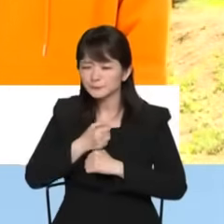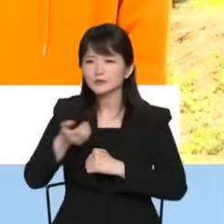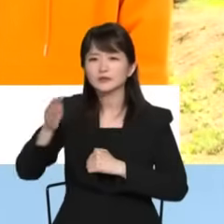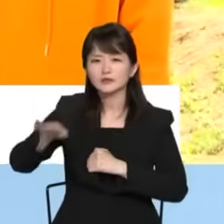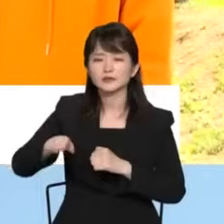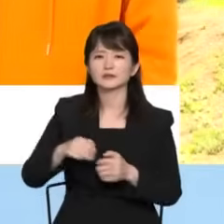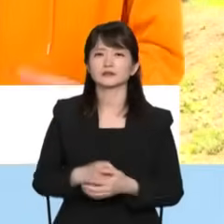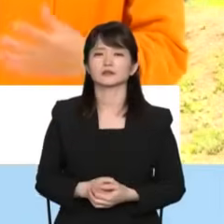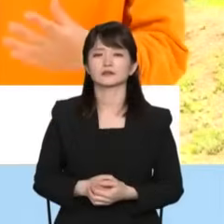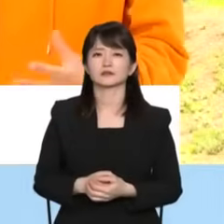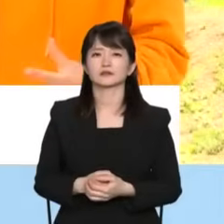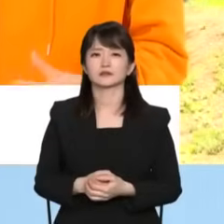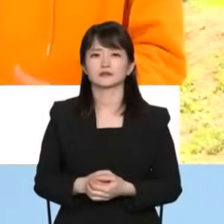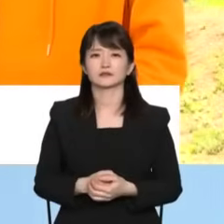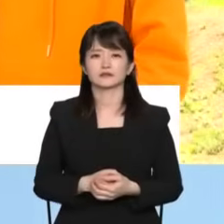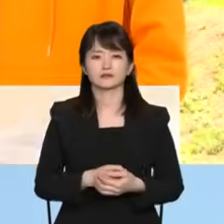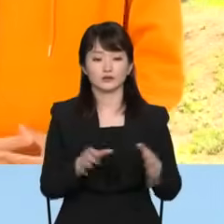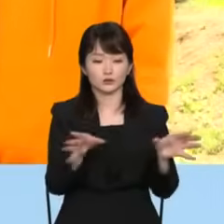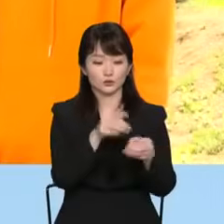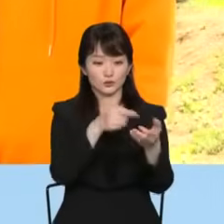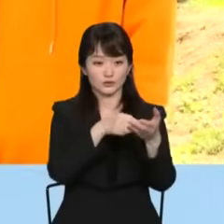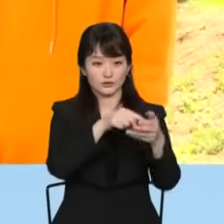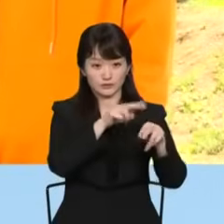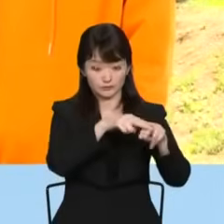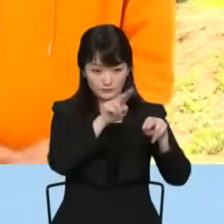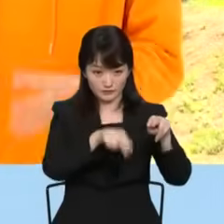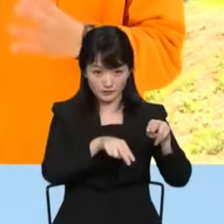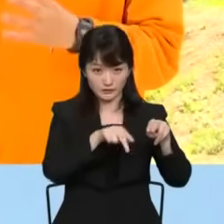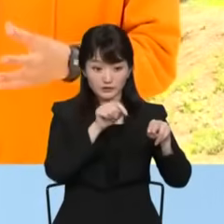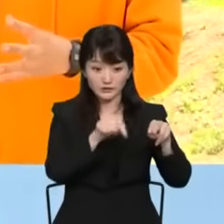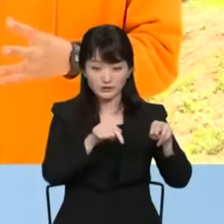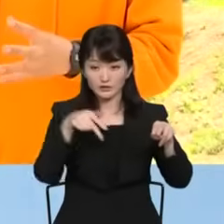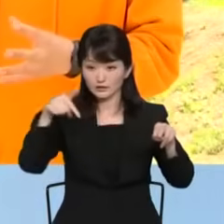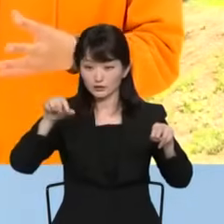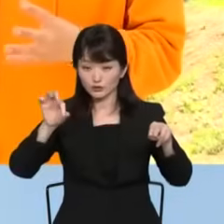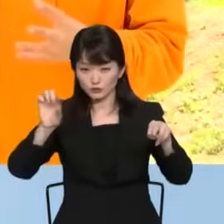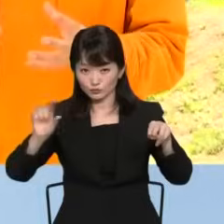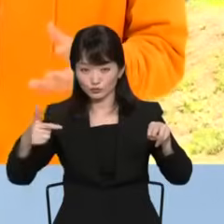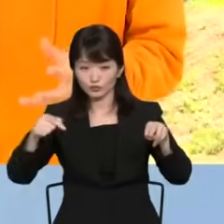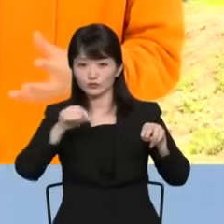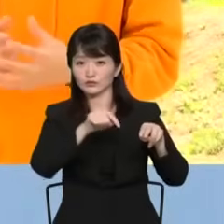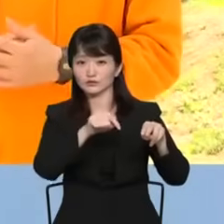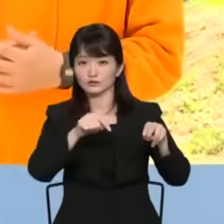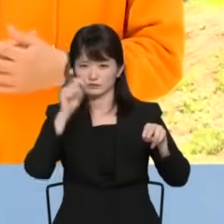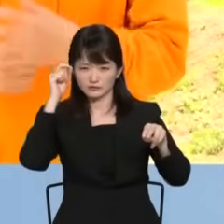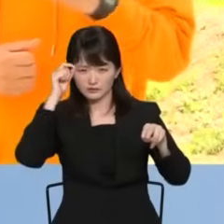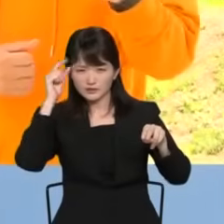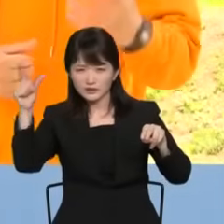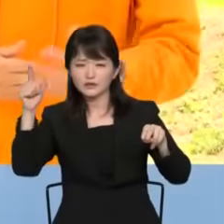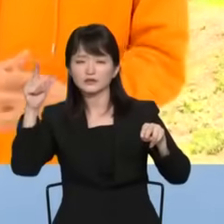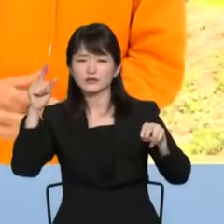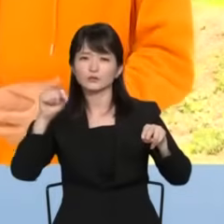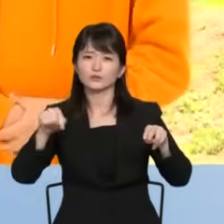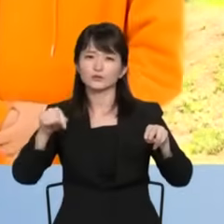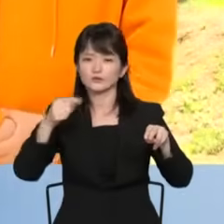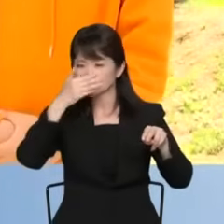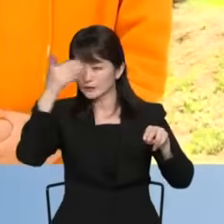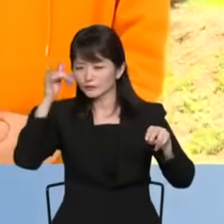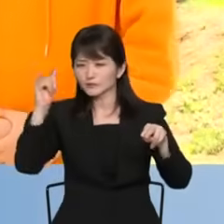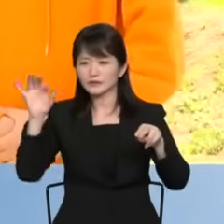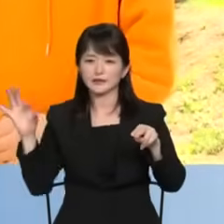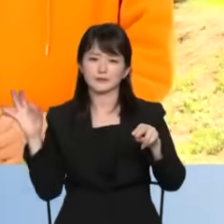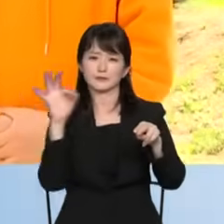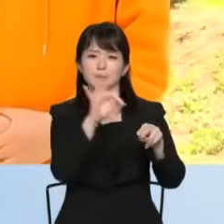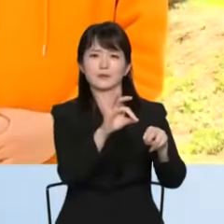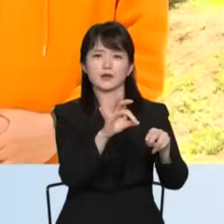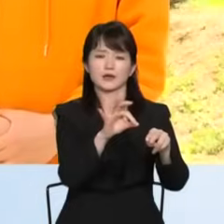한덕수 총리님이 물러나셨다고 하니까 그럼 그 자리에 굉장히 정무적으로도 훌륭하고 또 그리고 젊은 세대들이 좀